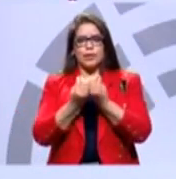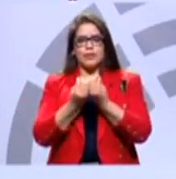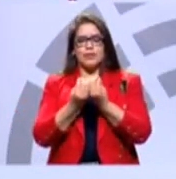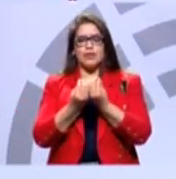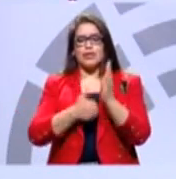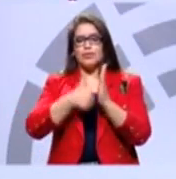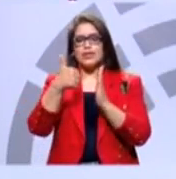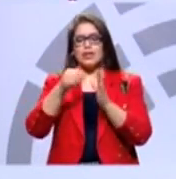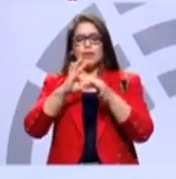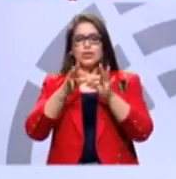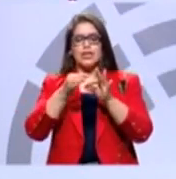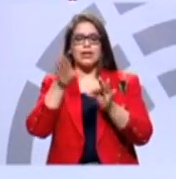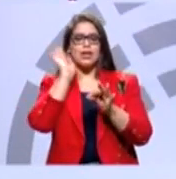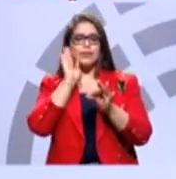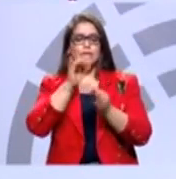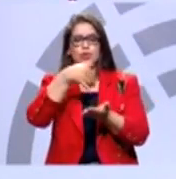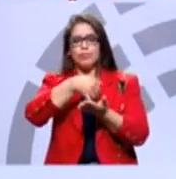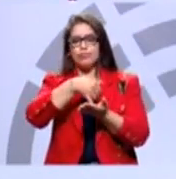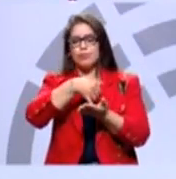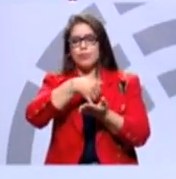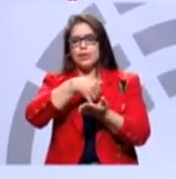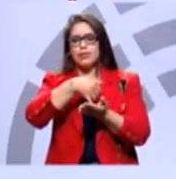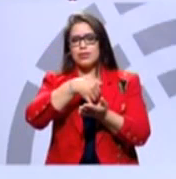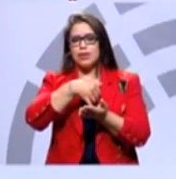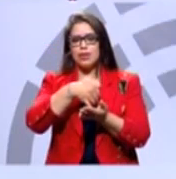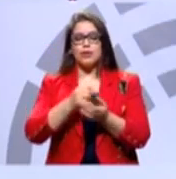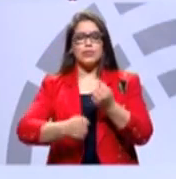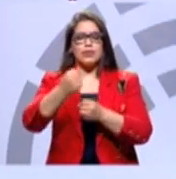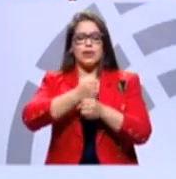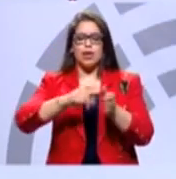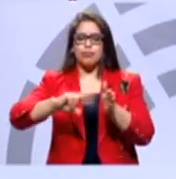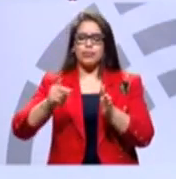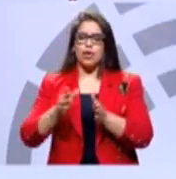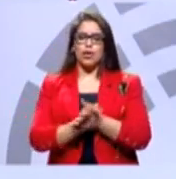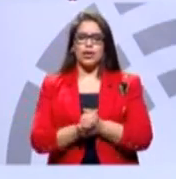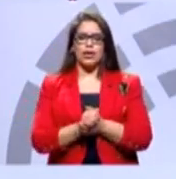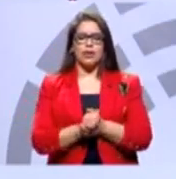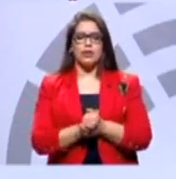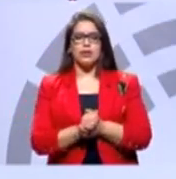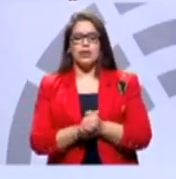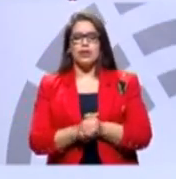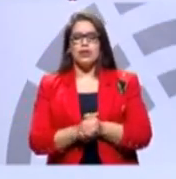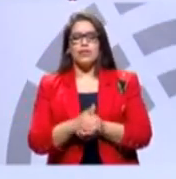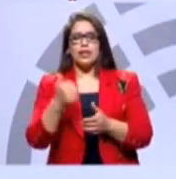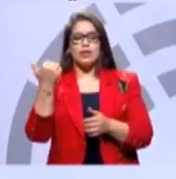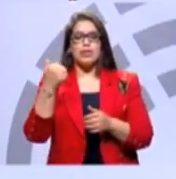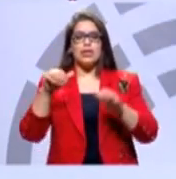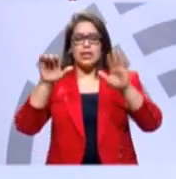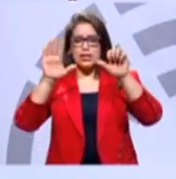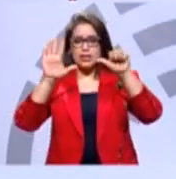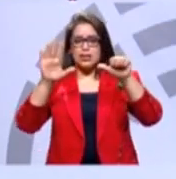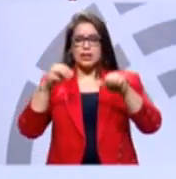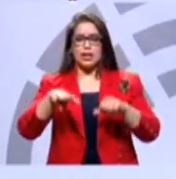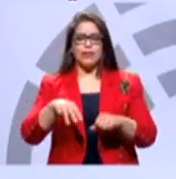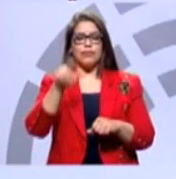تحسين واقع المؤسسات التربويه بالجهه كما سنعمل على احداث اخرى حينس فيها اكثر من 60,000 ساكن لذلك